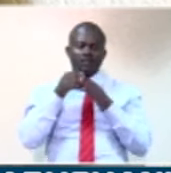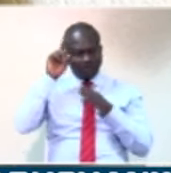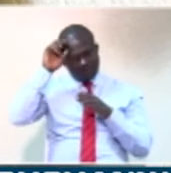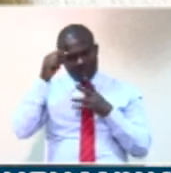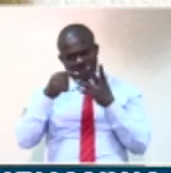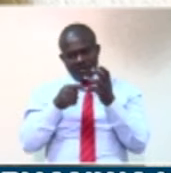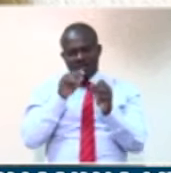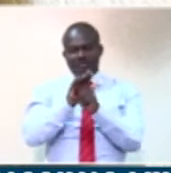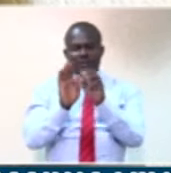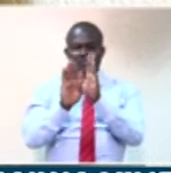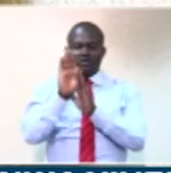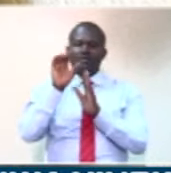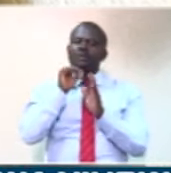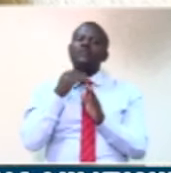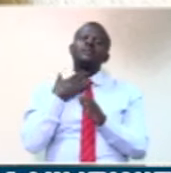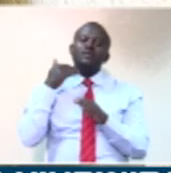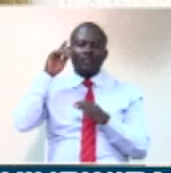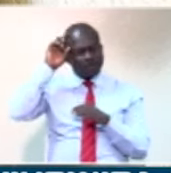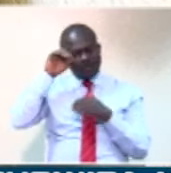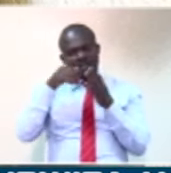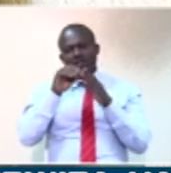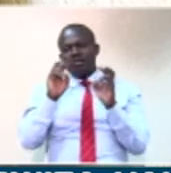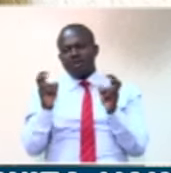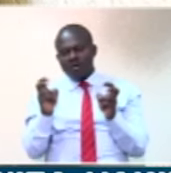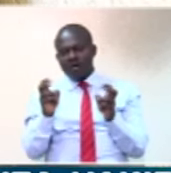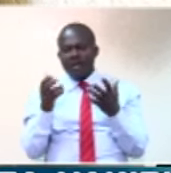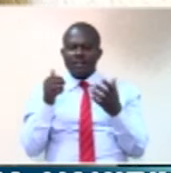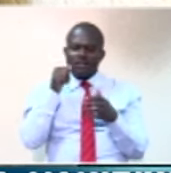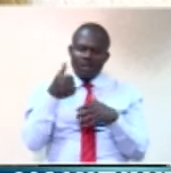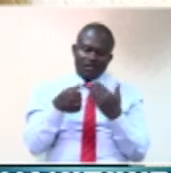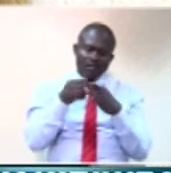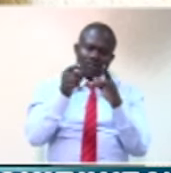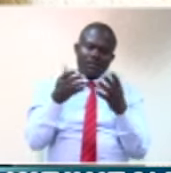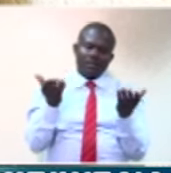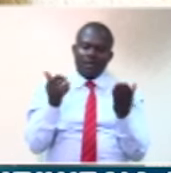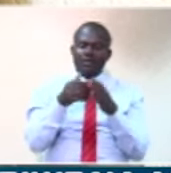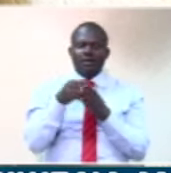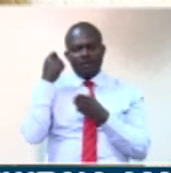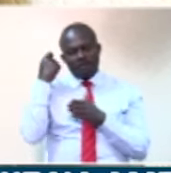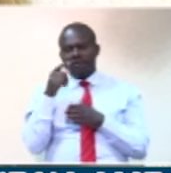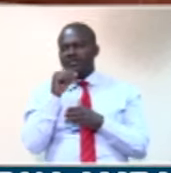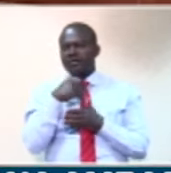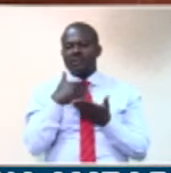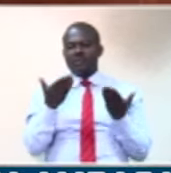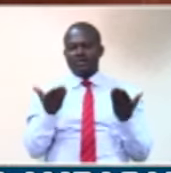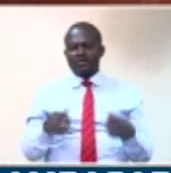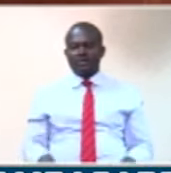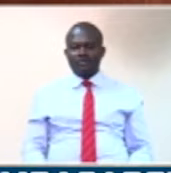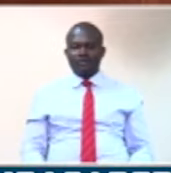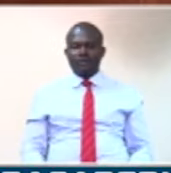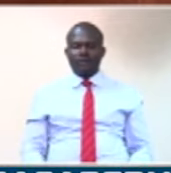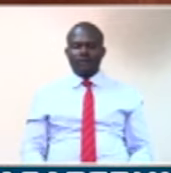gutekereza n'ibintu by'iterambere, udashaka no gutekereza ngo ese ejo nzagera he, uya wumva ejo utahafite.